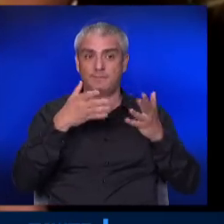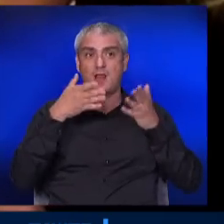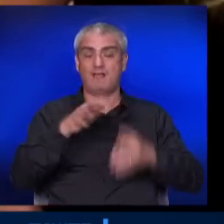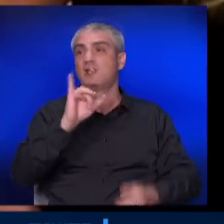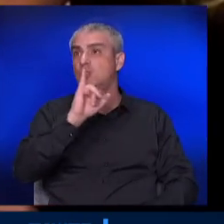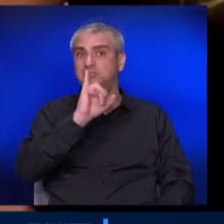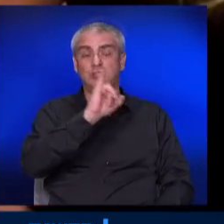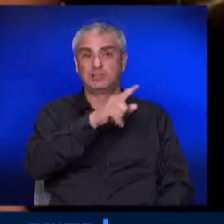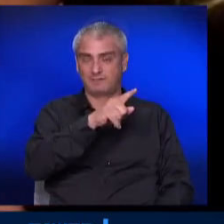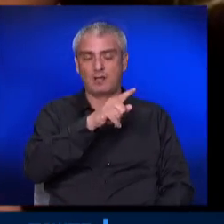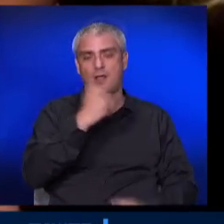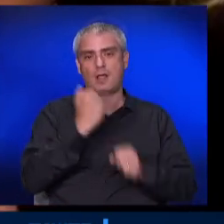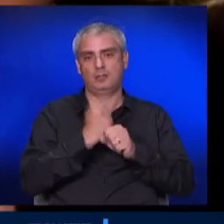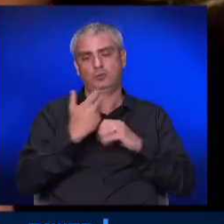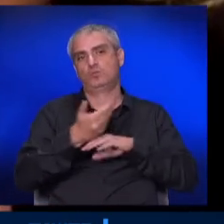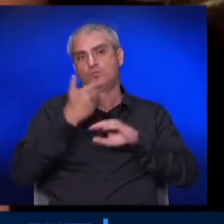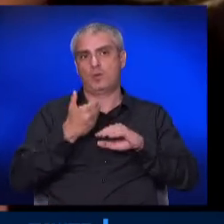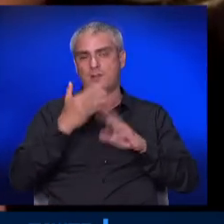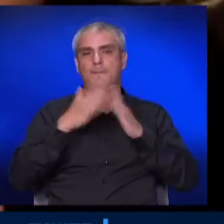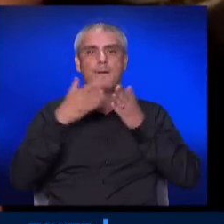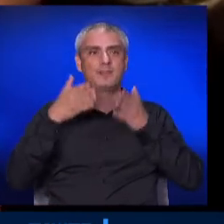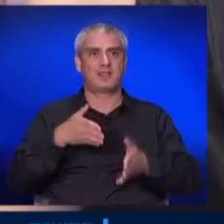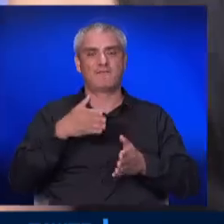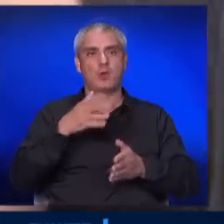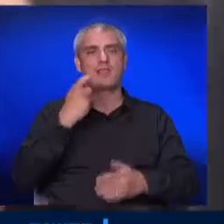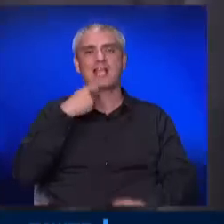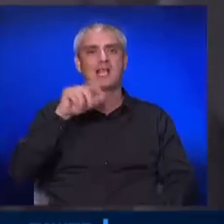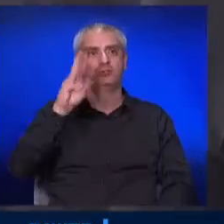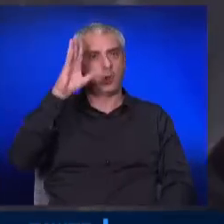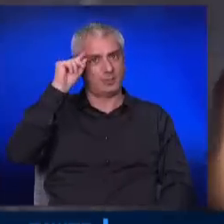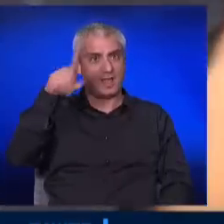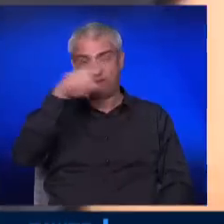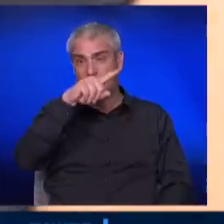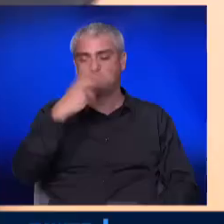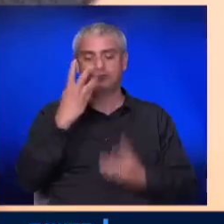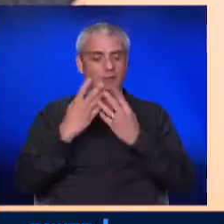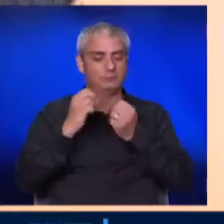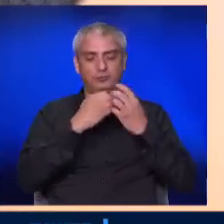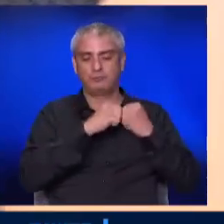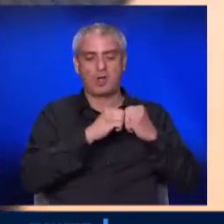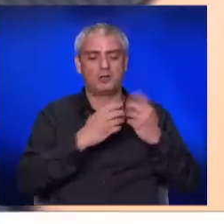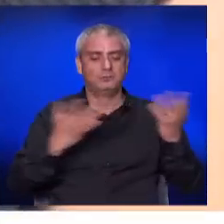יוסי יוספיה התקיימה מוקדם יותר בבית העלמין בקריית שאול. שתי משפחות,